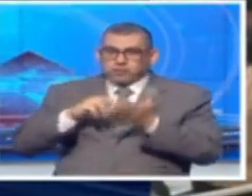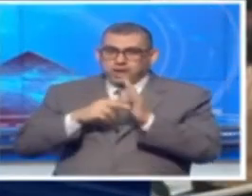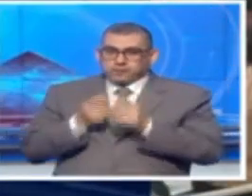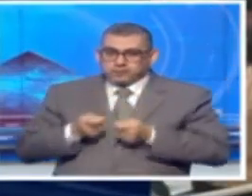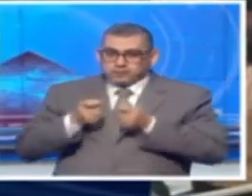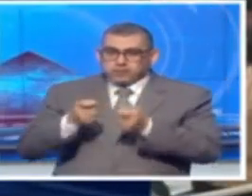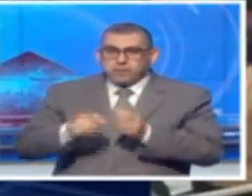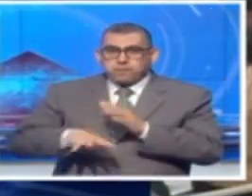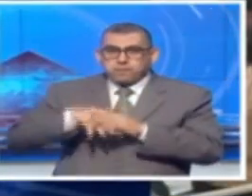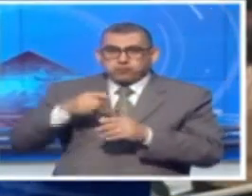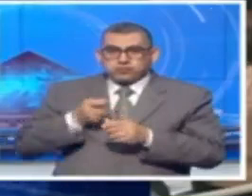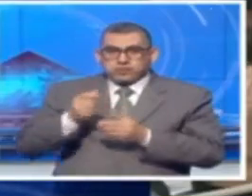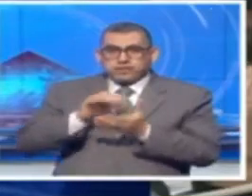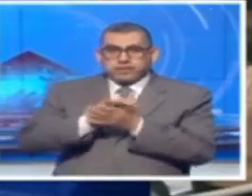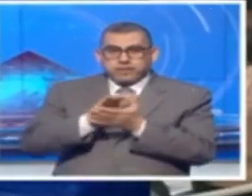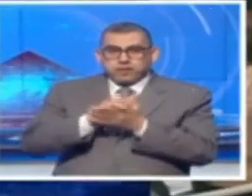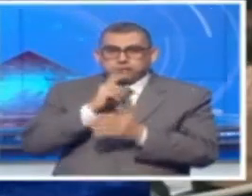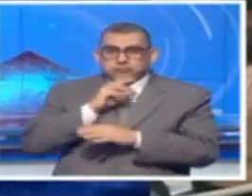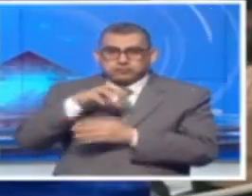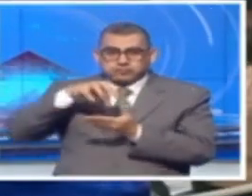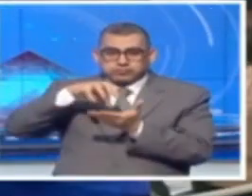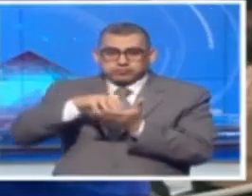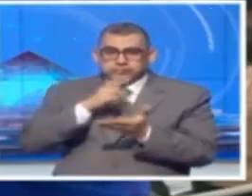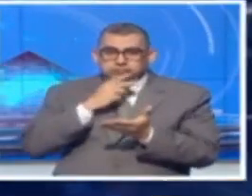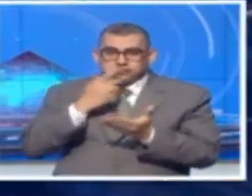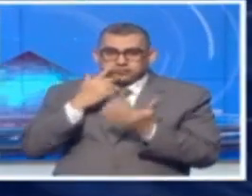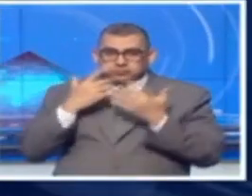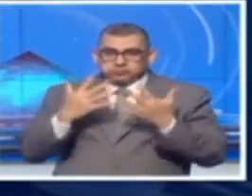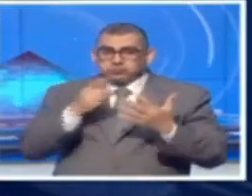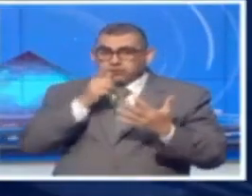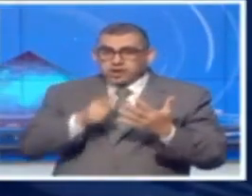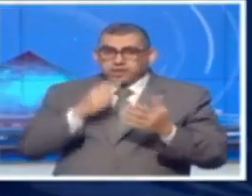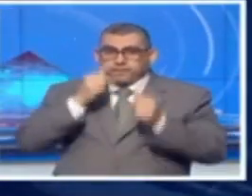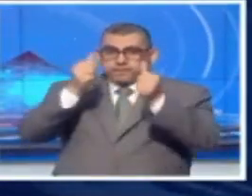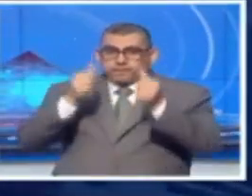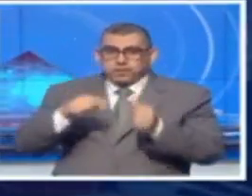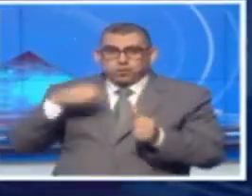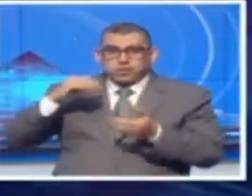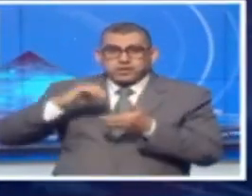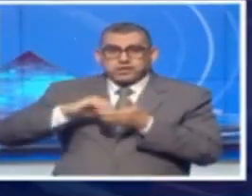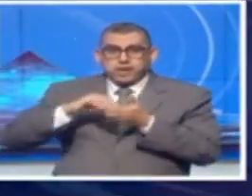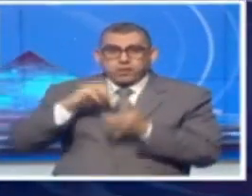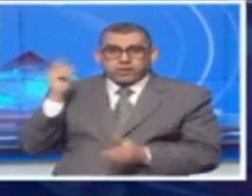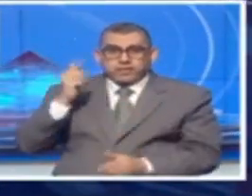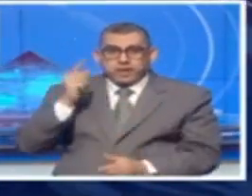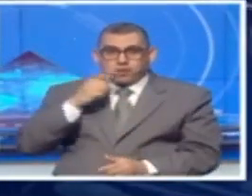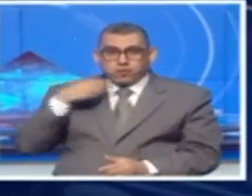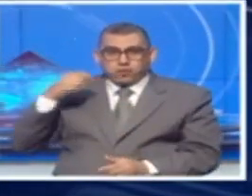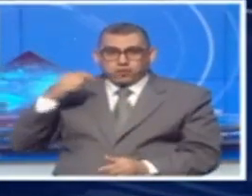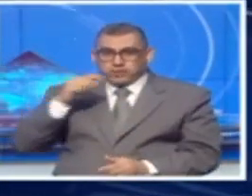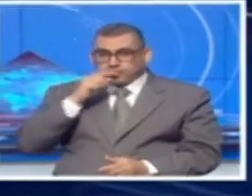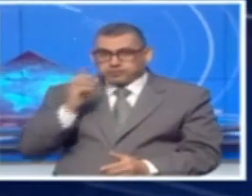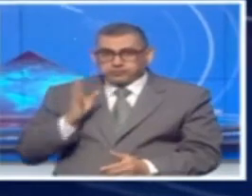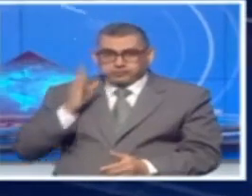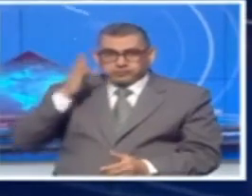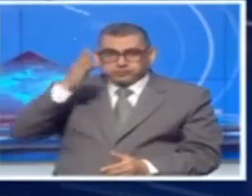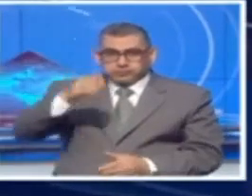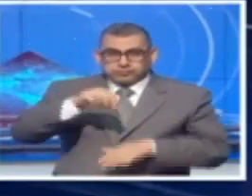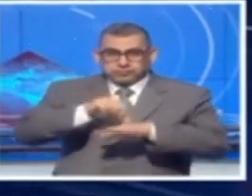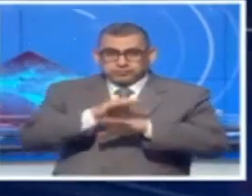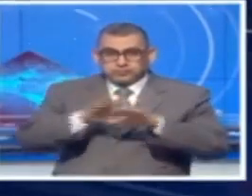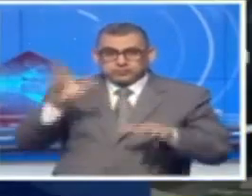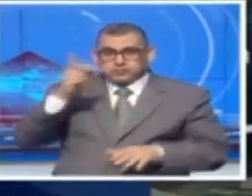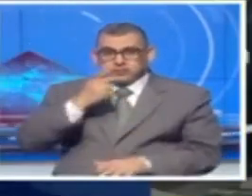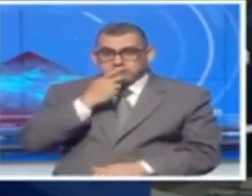تمويل المشروعات الصديقة للبيئة. وفي بيان لوزارة التعاون الدولي عن زيارة